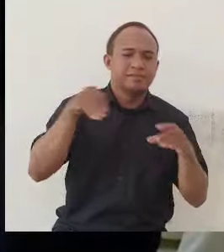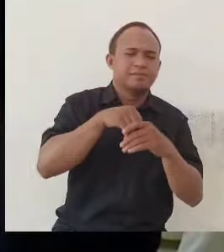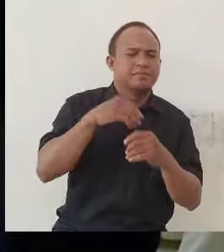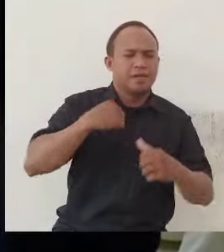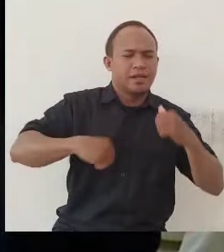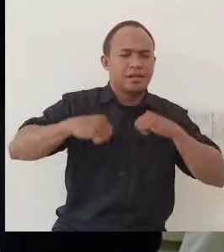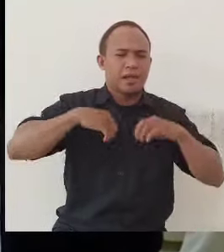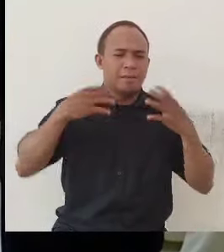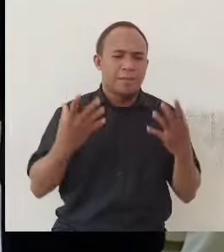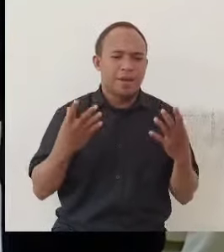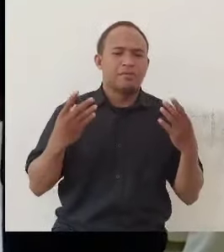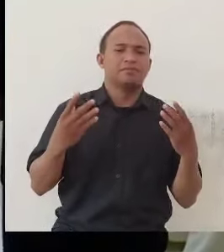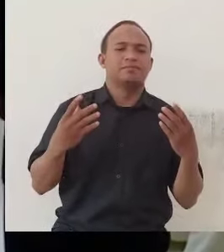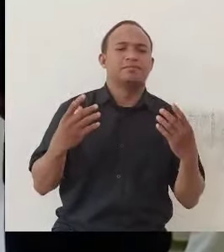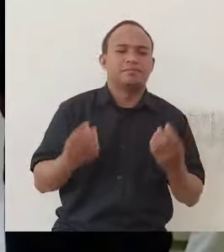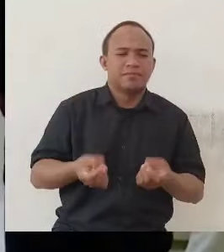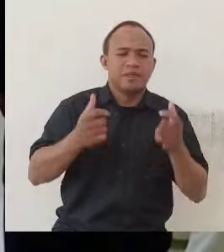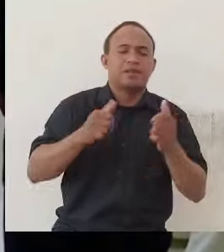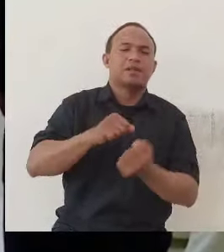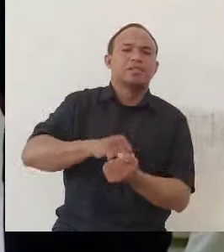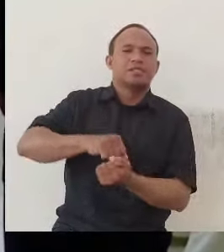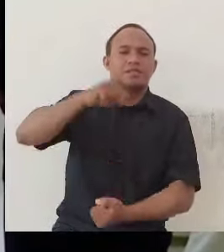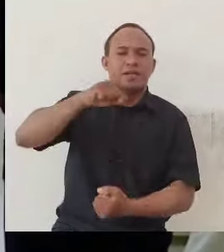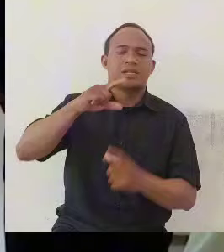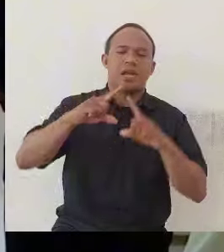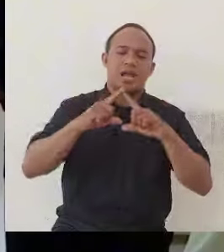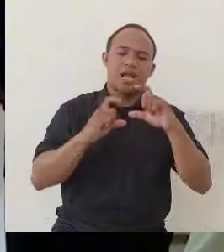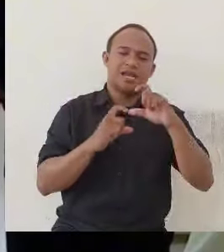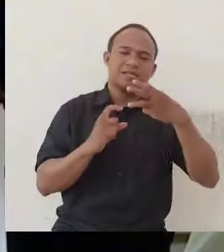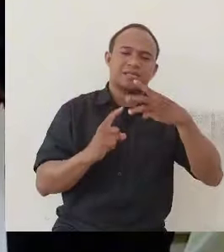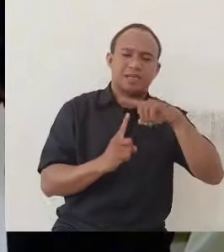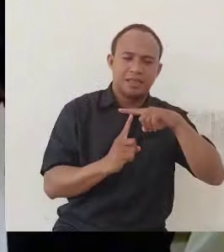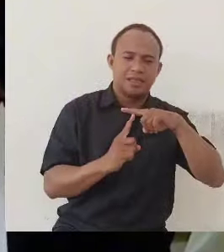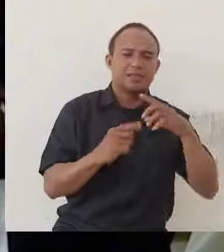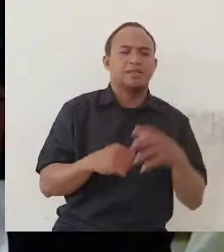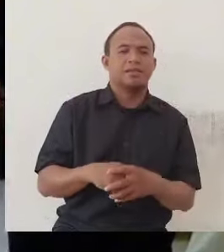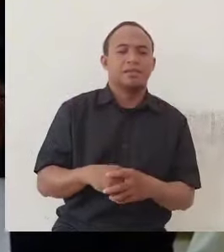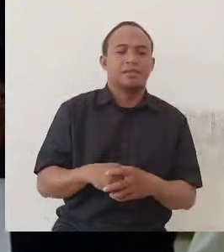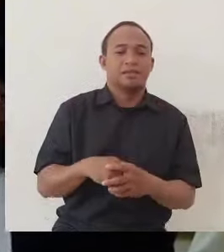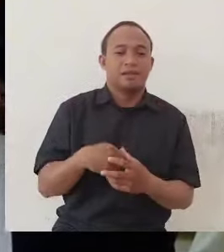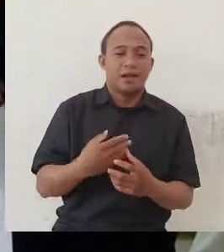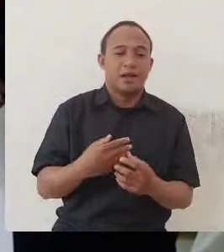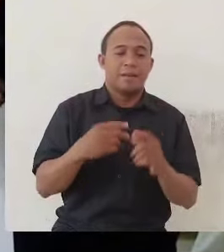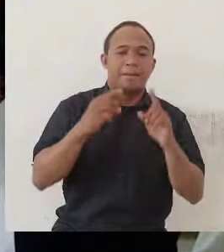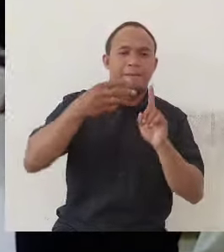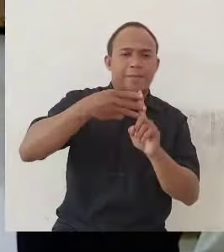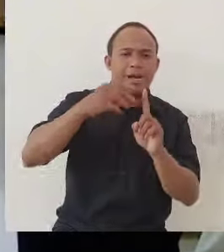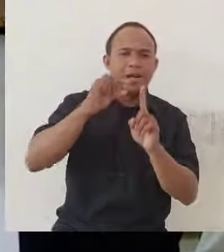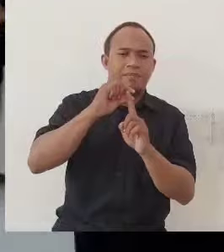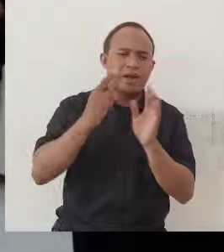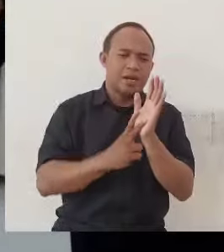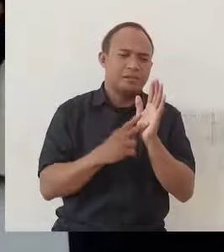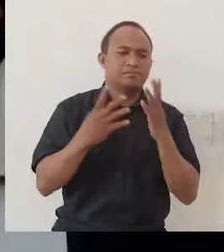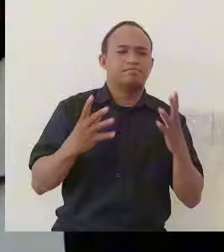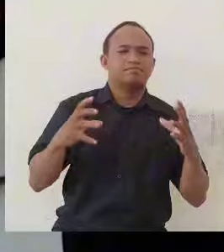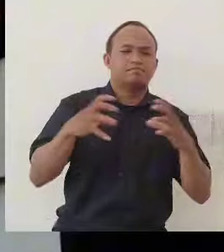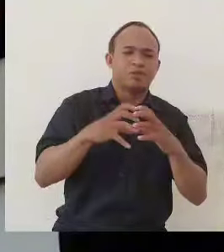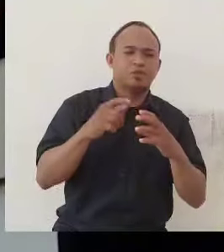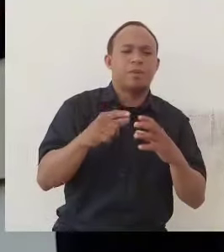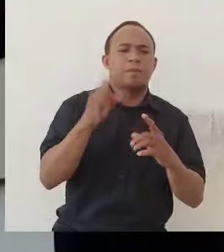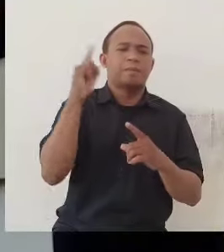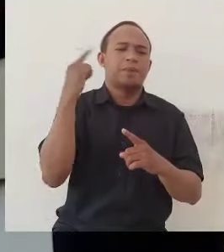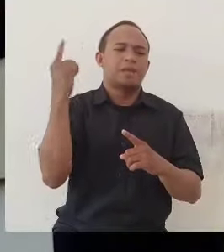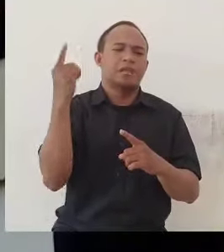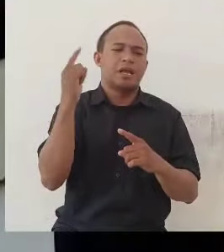itu ditandatangani komitmen percepatan sertifikasi aset antara Pemprov Gorontalo dengan Kanwil BPN, serta